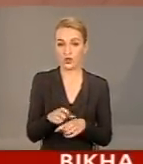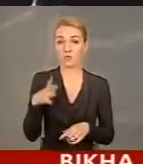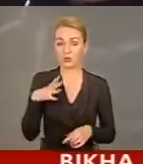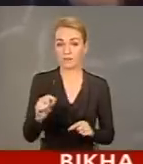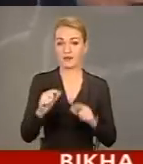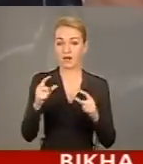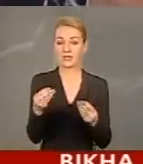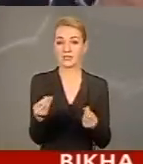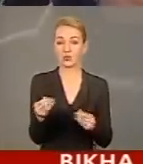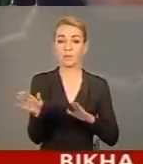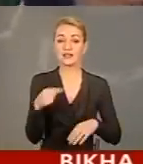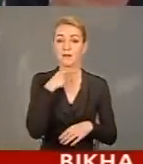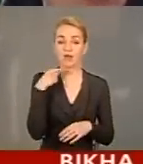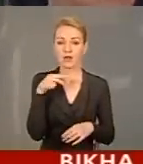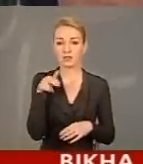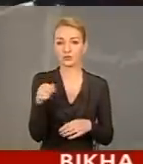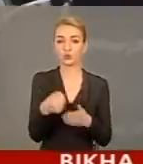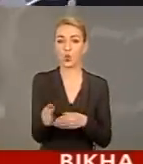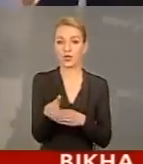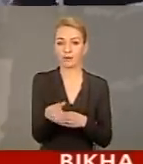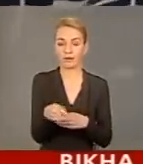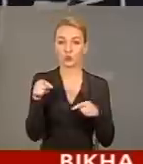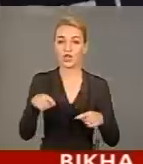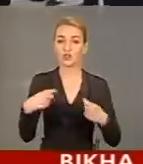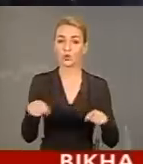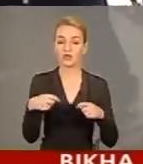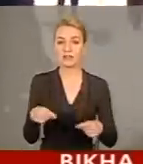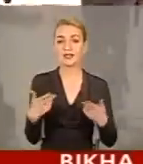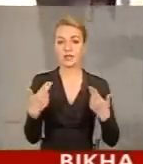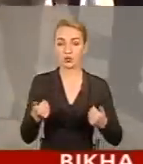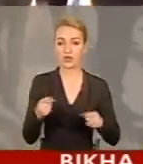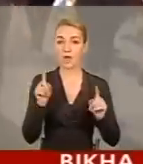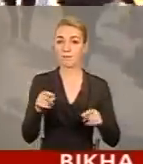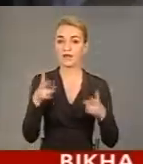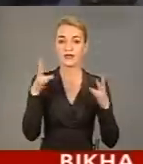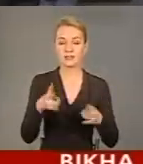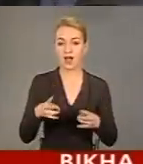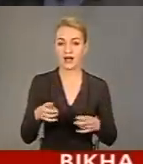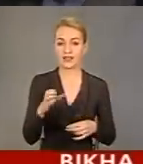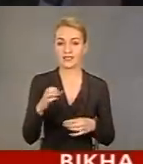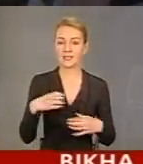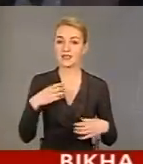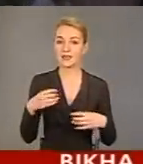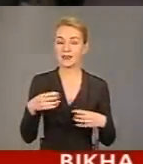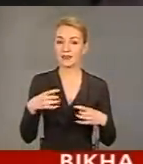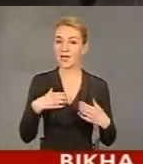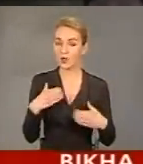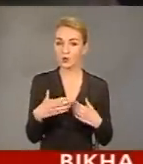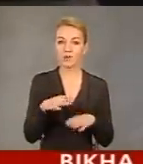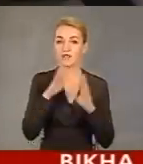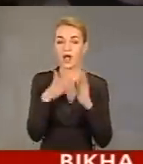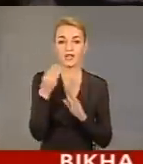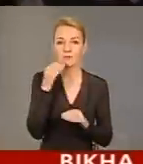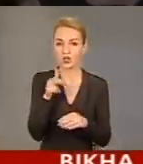піднімати ціну. Після м'яса йдемо до риби. Тутешні продавці зізнаються, аби не зазнати стресу, до них ліпше взагалі